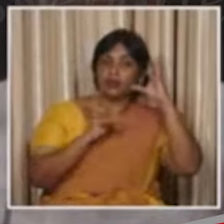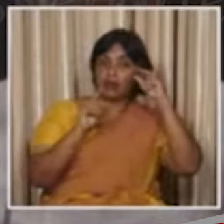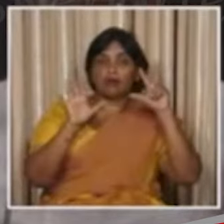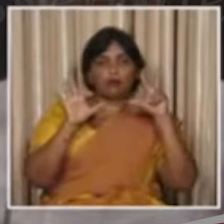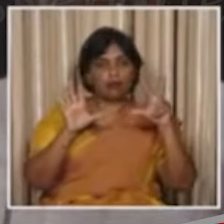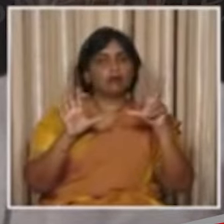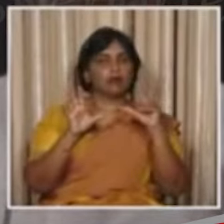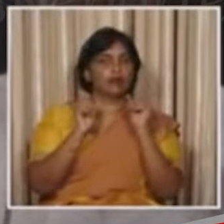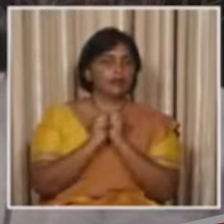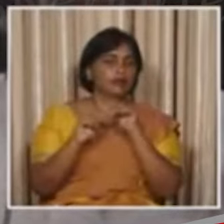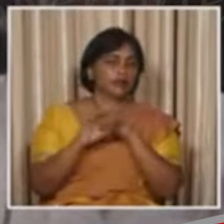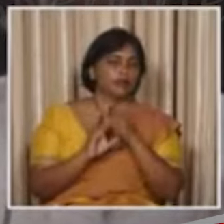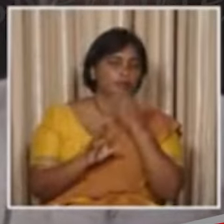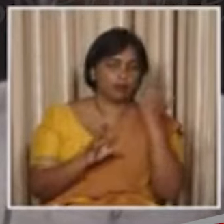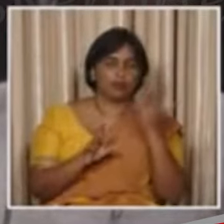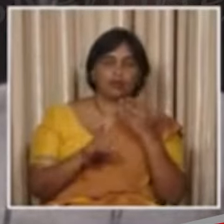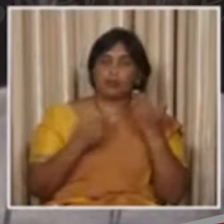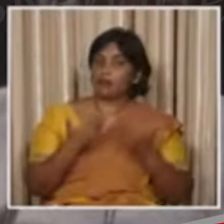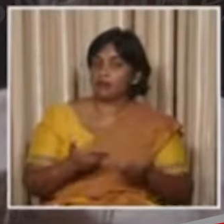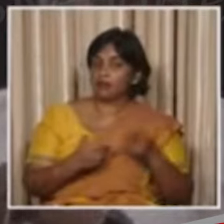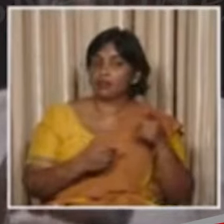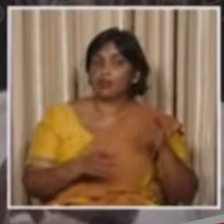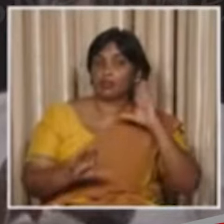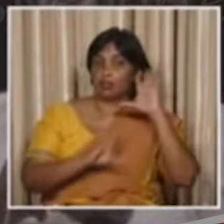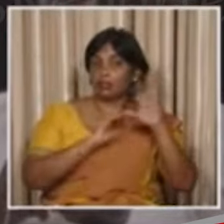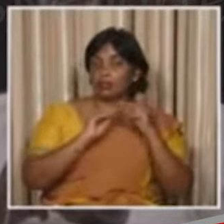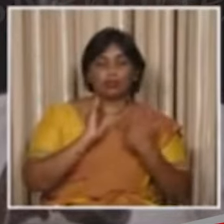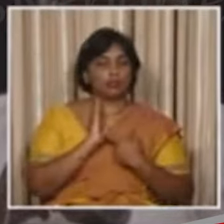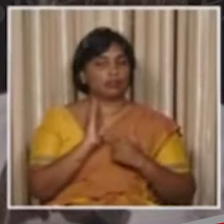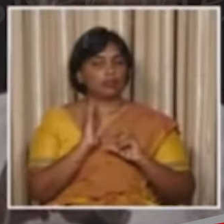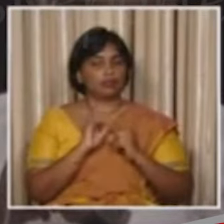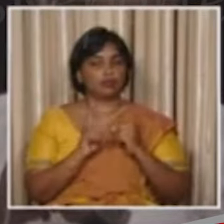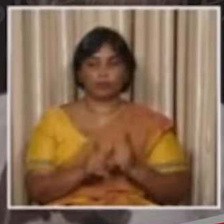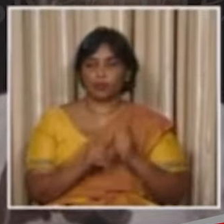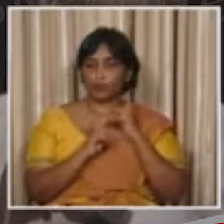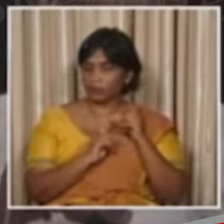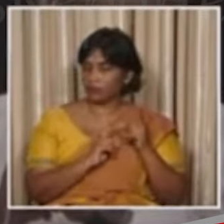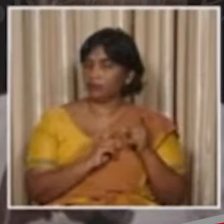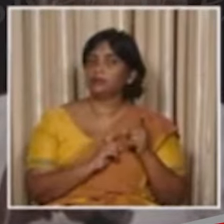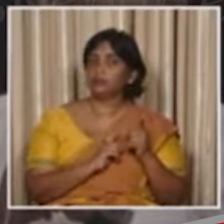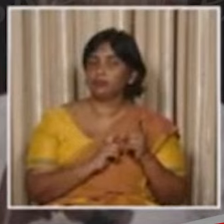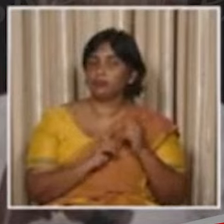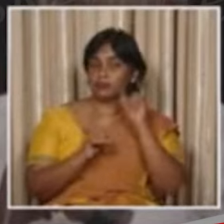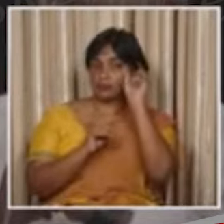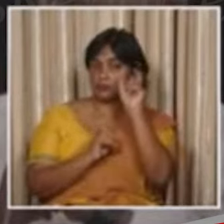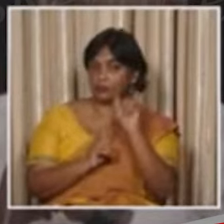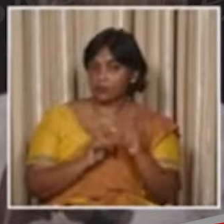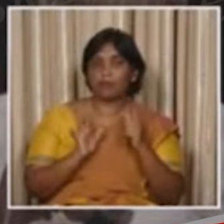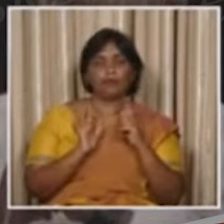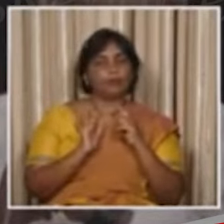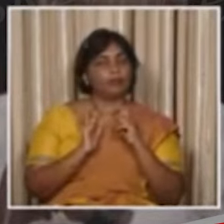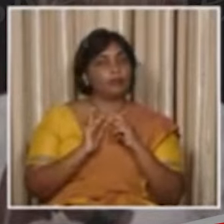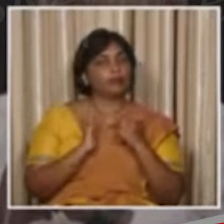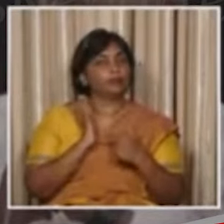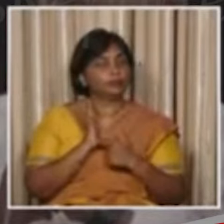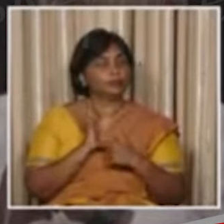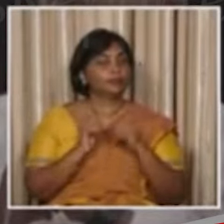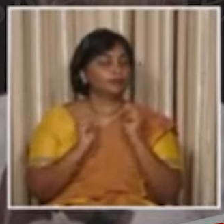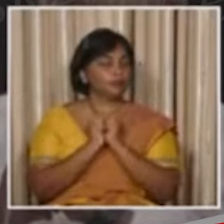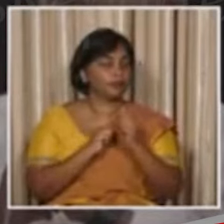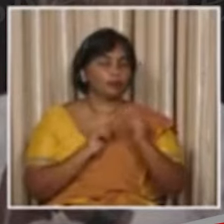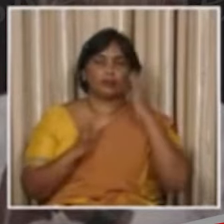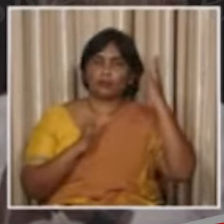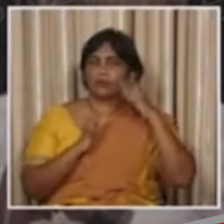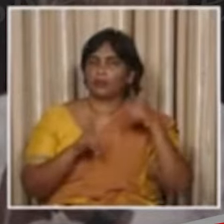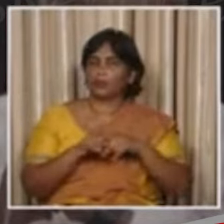වෙනකන් විතරයි. විශේෂයෙන්ම වර්තමානයේ මේ තොරතුරු තාක්ෂණයේ පදනම් කරගත්තු විෂයන් IT enabling services ලෝකේ